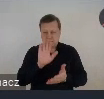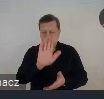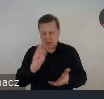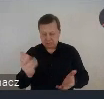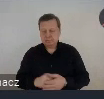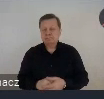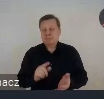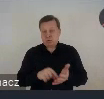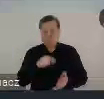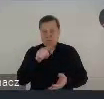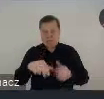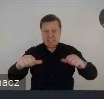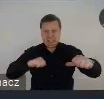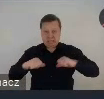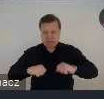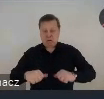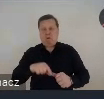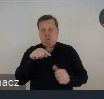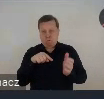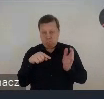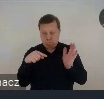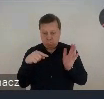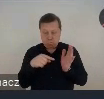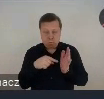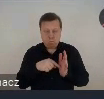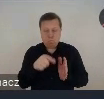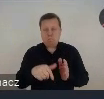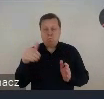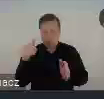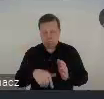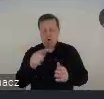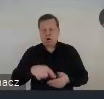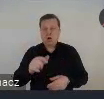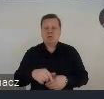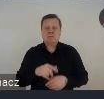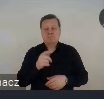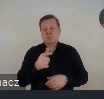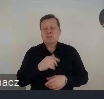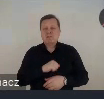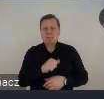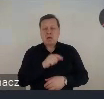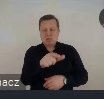zwykle te osoby zarządzające to są właśnie te osoby, które mogą w imieniu tego podmiotu